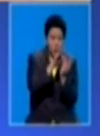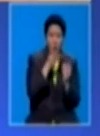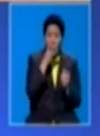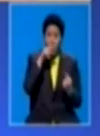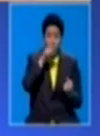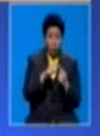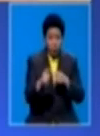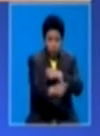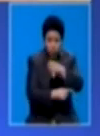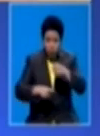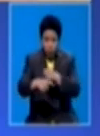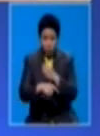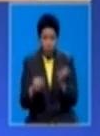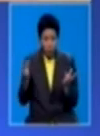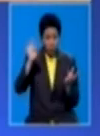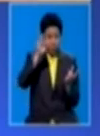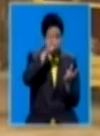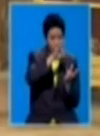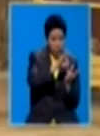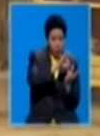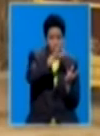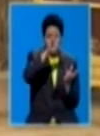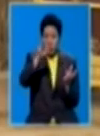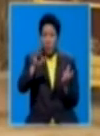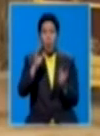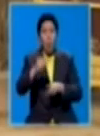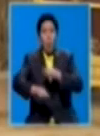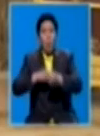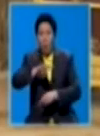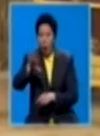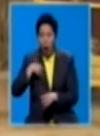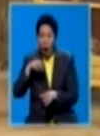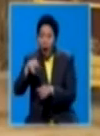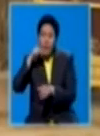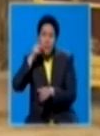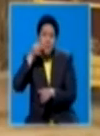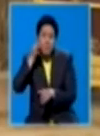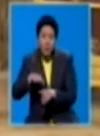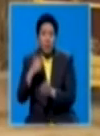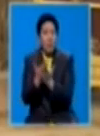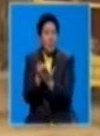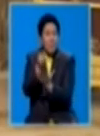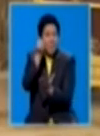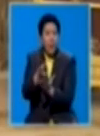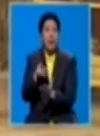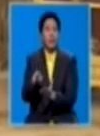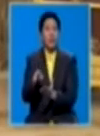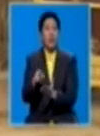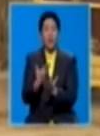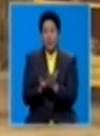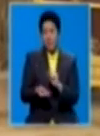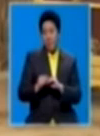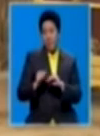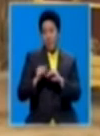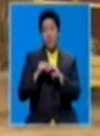านั้นผลิตภัณฑ์จากชนโรงเป็นที่ต้องการของตลาดที่มีราคาสูงกว่าน้ำผึ้งทั่วไปหลายเท่าและเป็นการเพิ่มรายได้